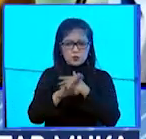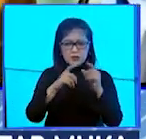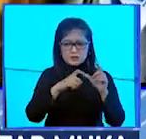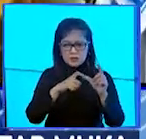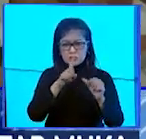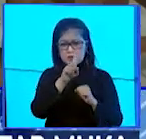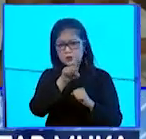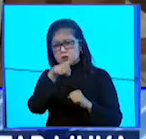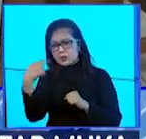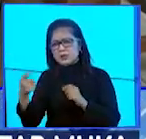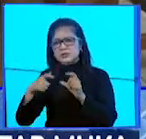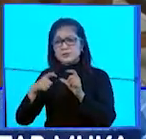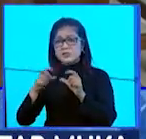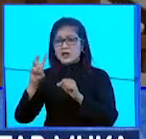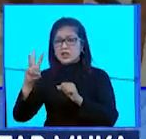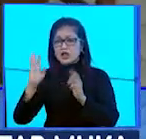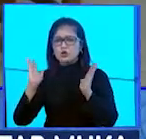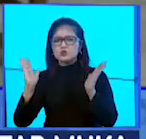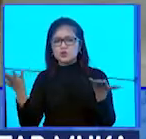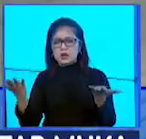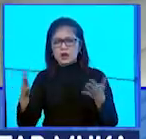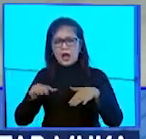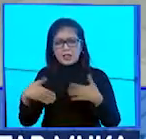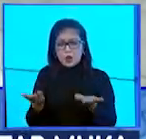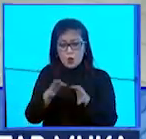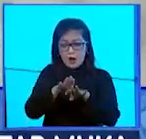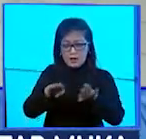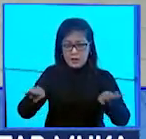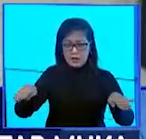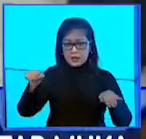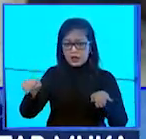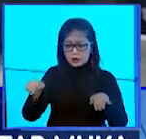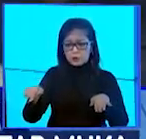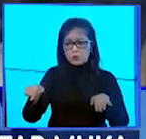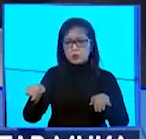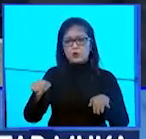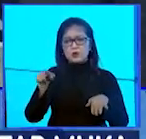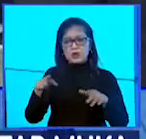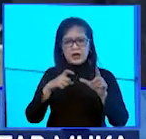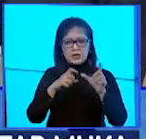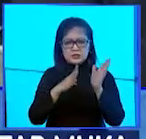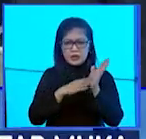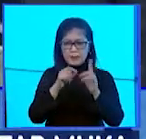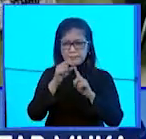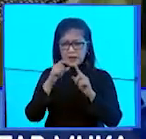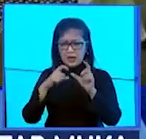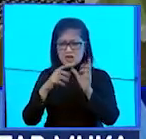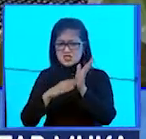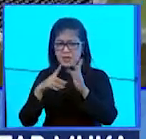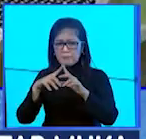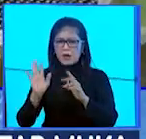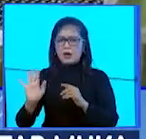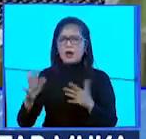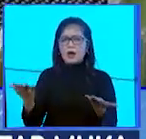mereka sudah disemester 3 bahkan banyak ada anak-anak yang tidak pernah mengalami pendidikan SMP atau SMA sama sekali hanya hanya hanya satu